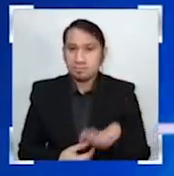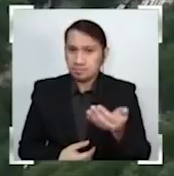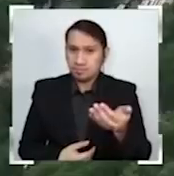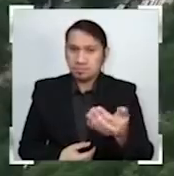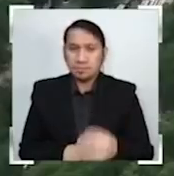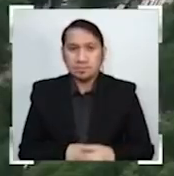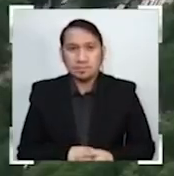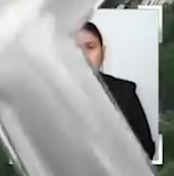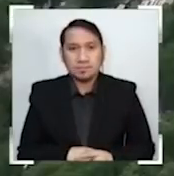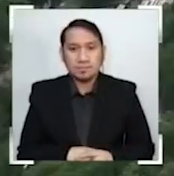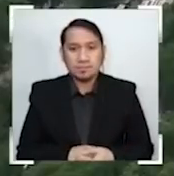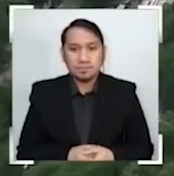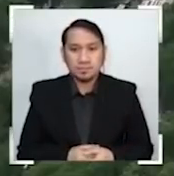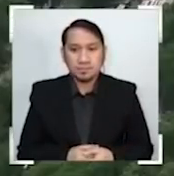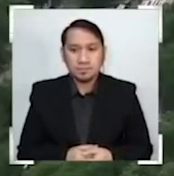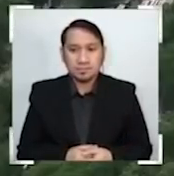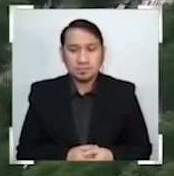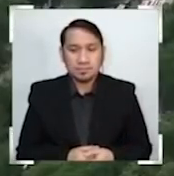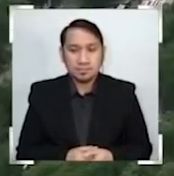Alves.